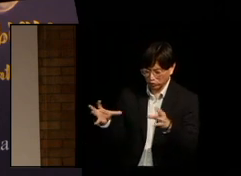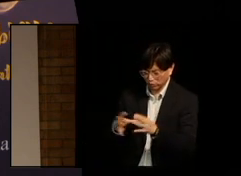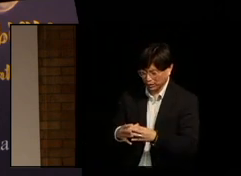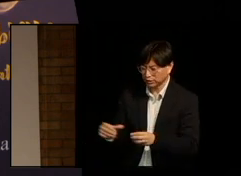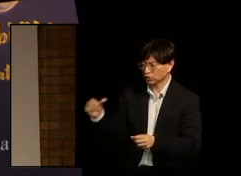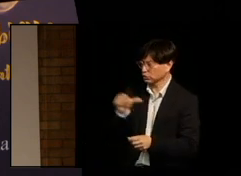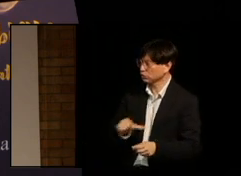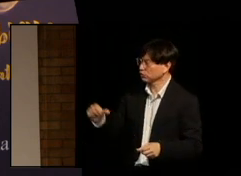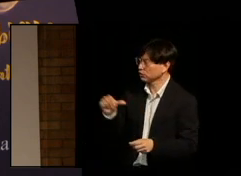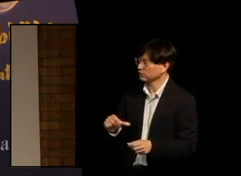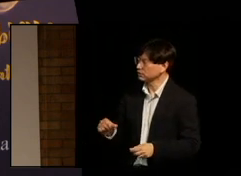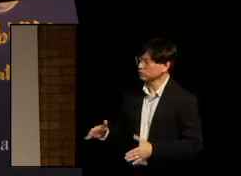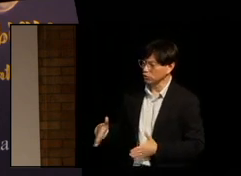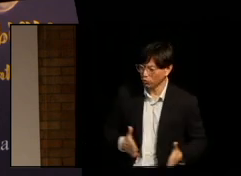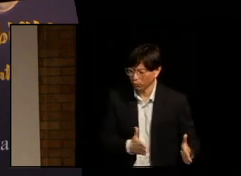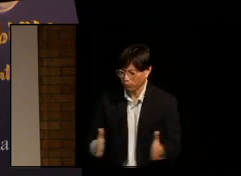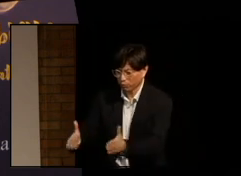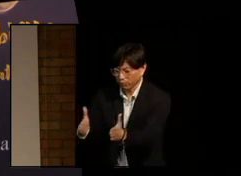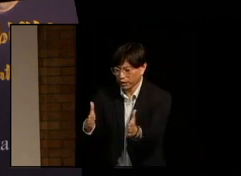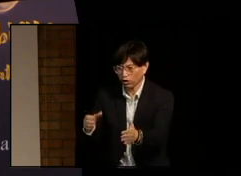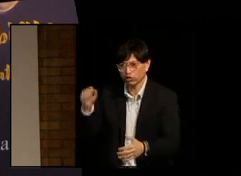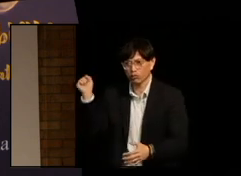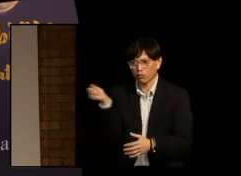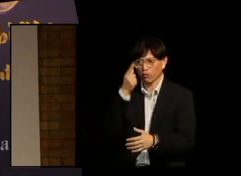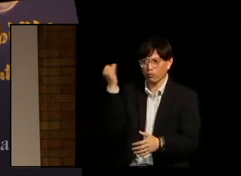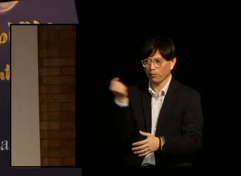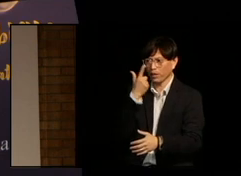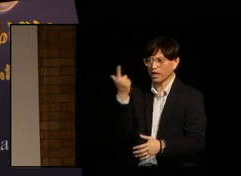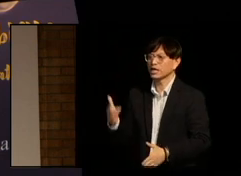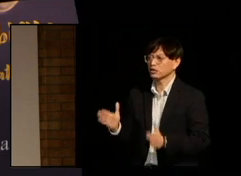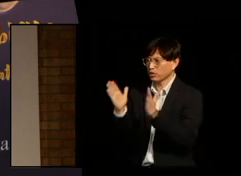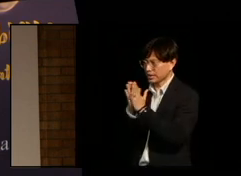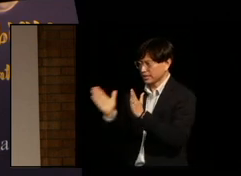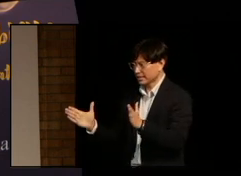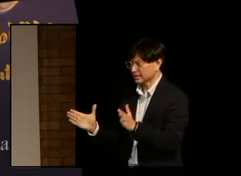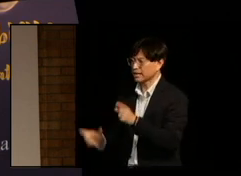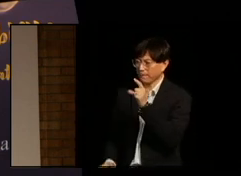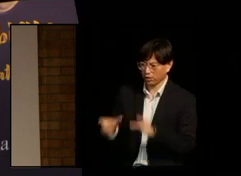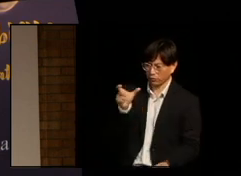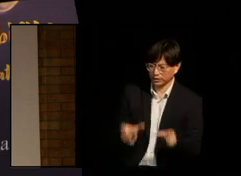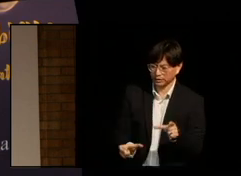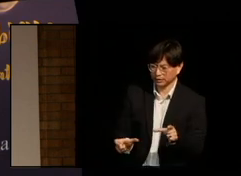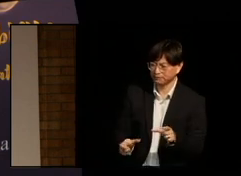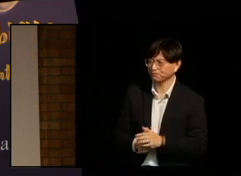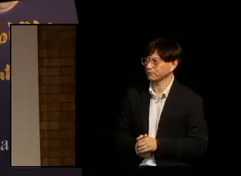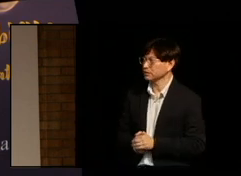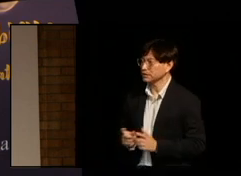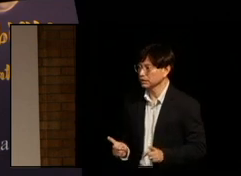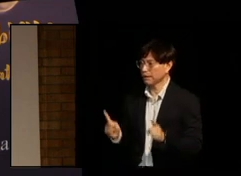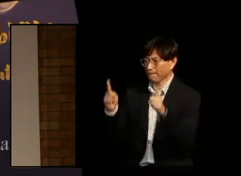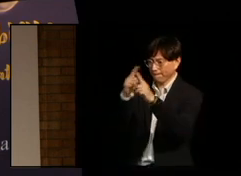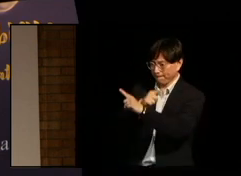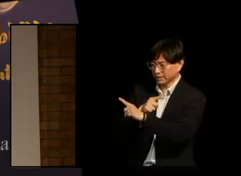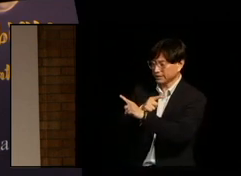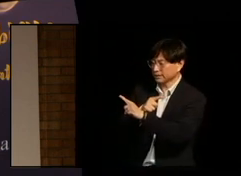di iniziazione un un pomeriggio all'oratorio per queste persone è un servizio verticale perché appunto